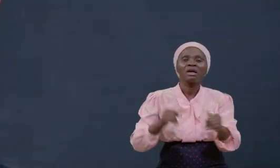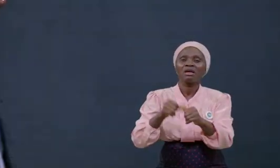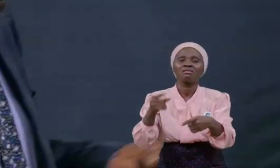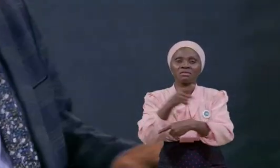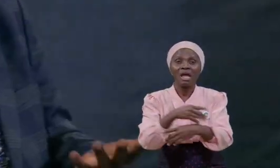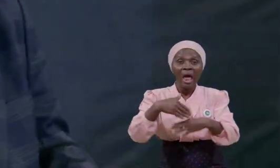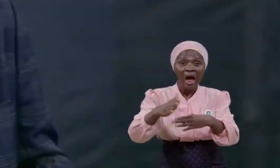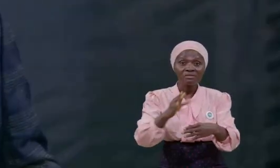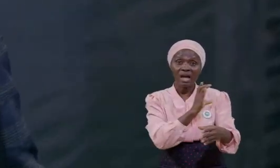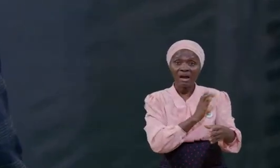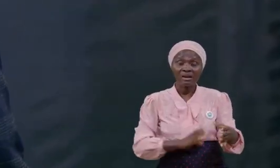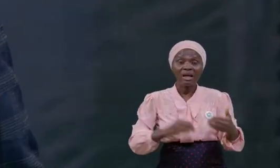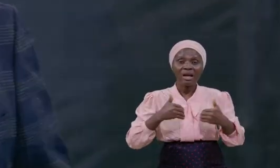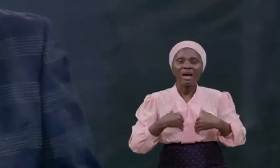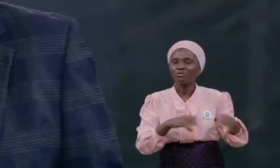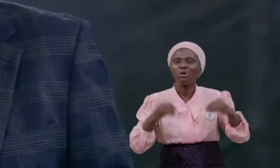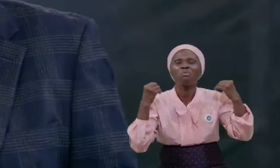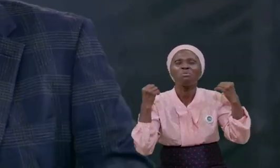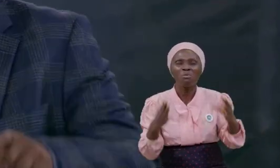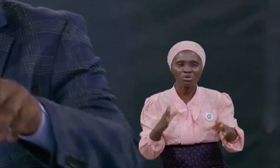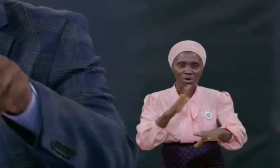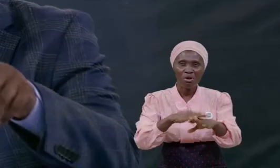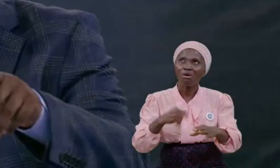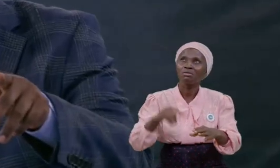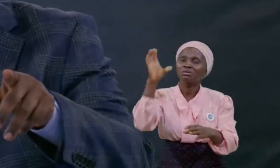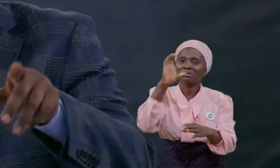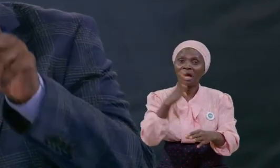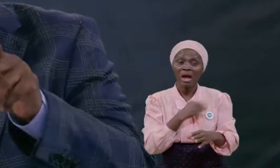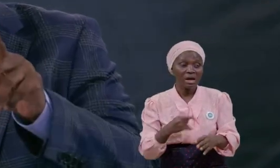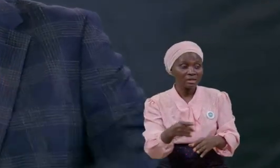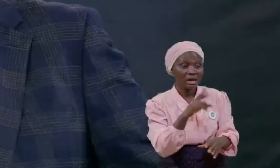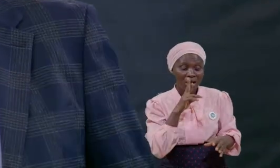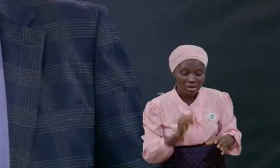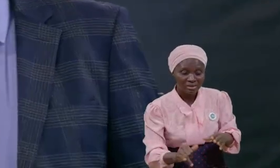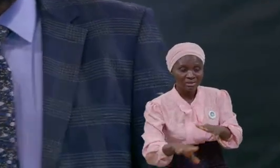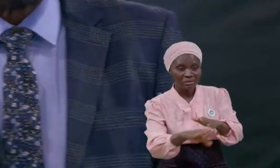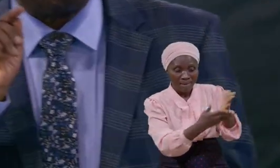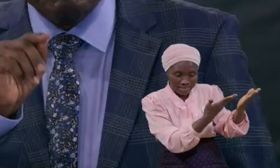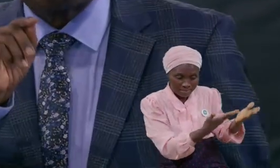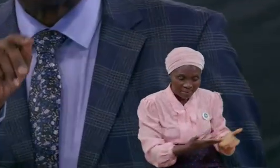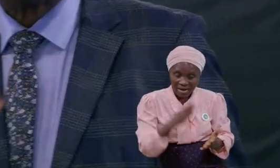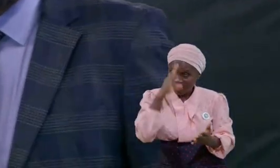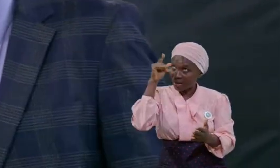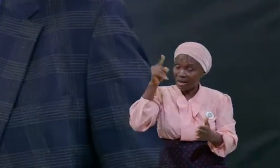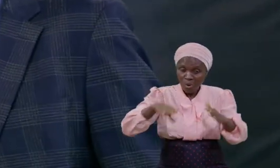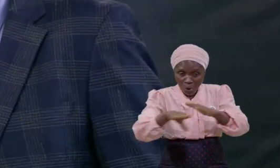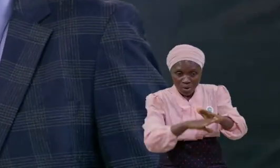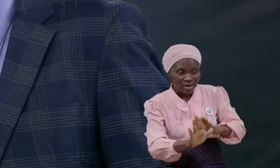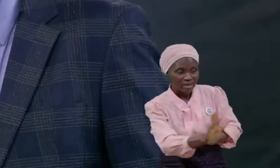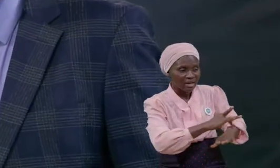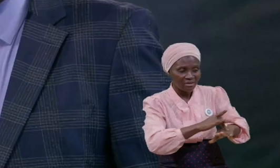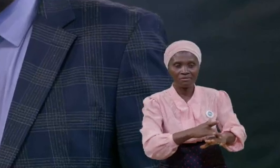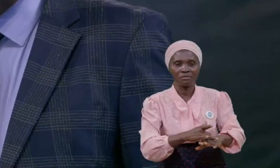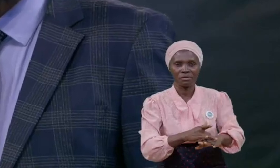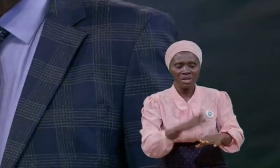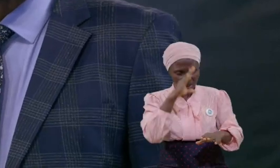pas à le fouler aux pieds. Et tu le mets sous tes pieds, non? Il dit, tu dois te repentir. Et